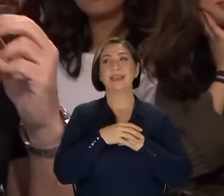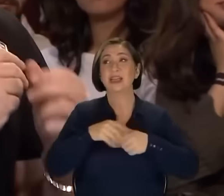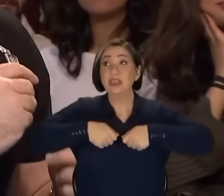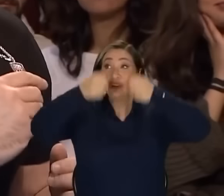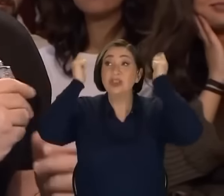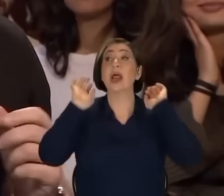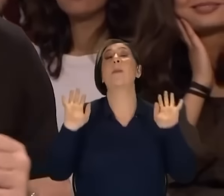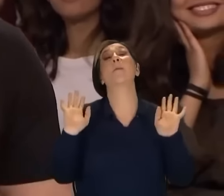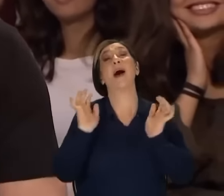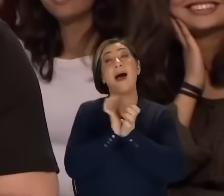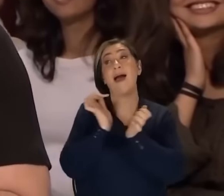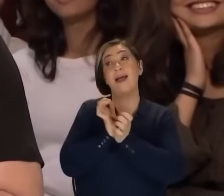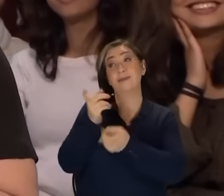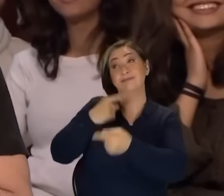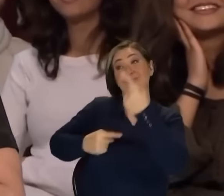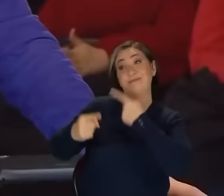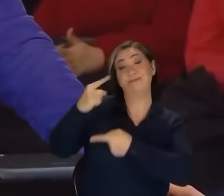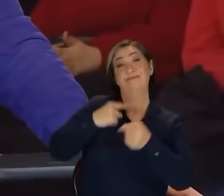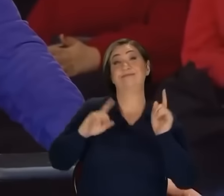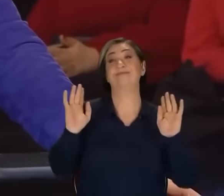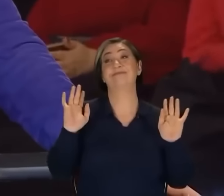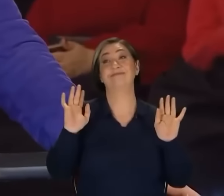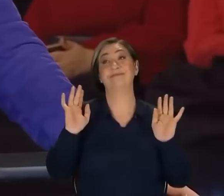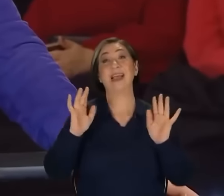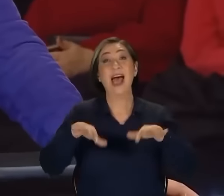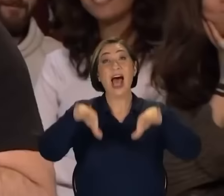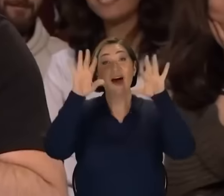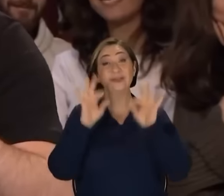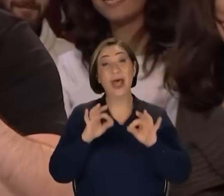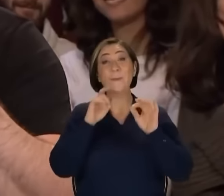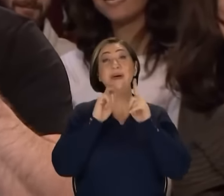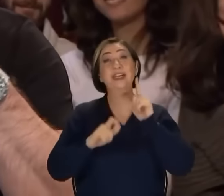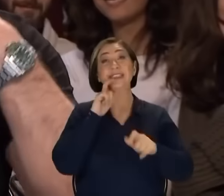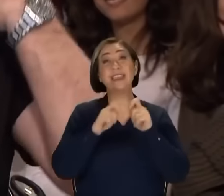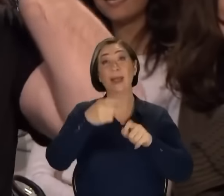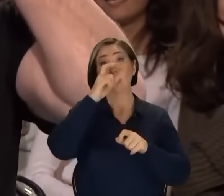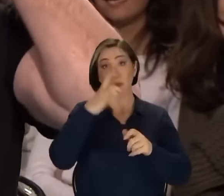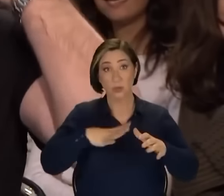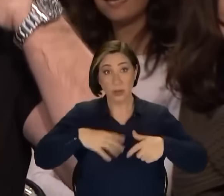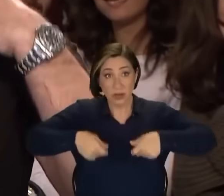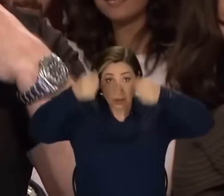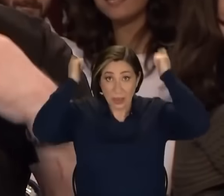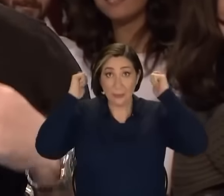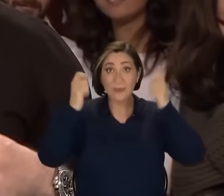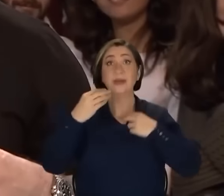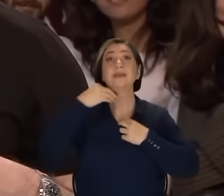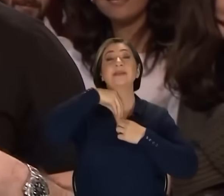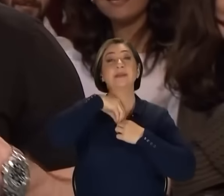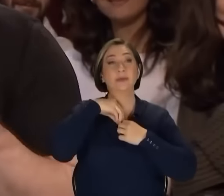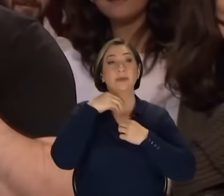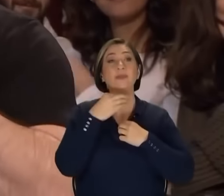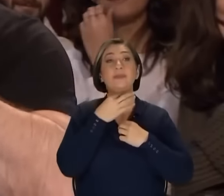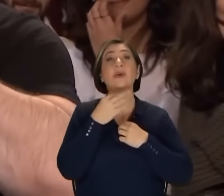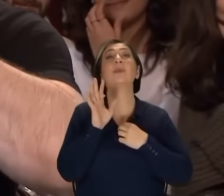çıkaramam aile Yar Tab Biz Avusturya Macaristan İmparatorluğu çıkarayım mı istiyorsunuz içine sok abi ne